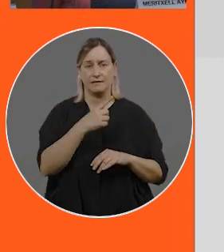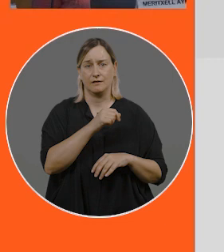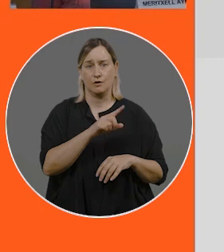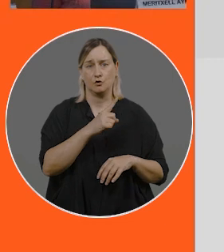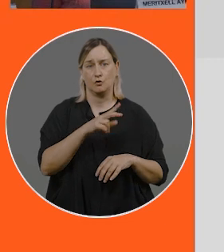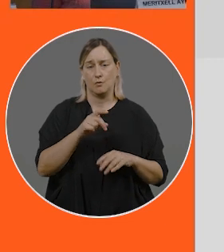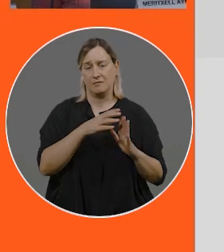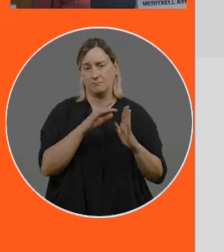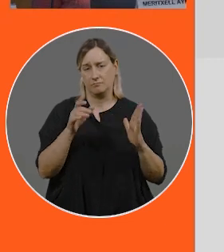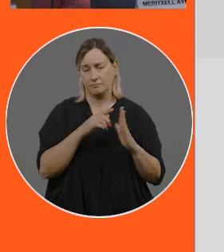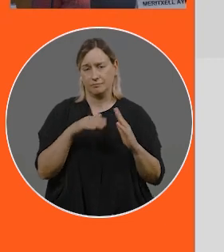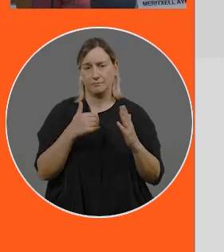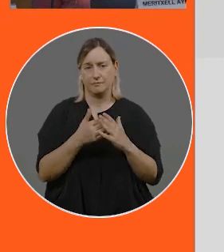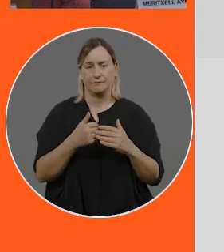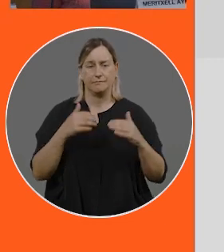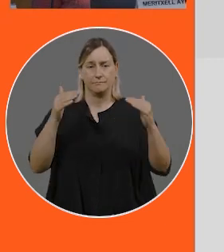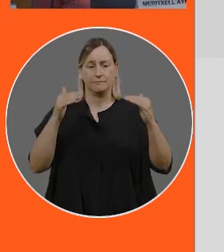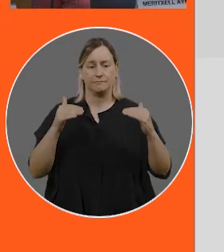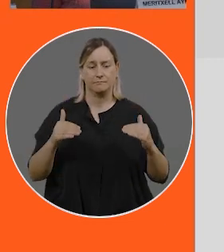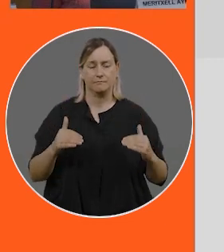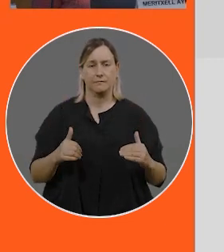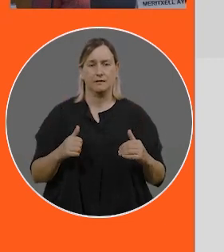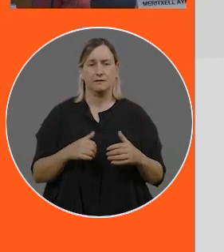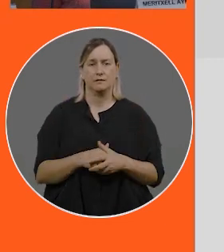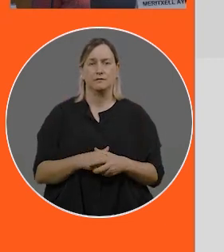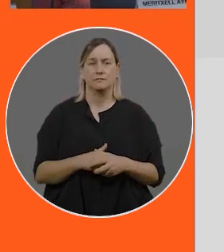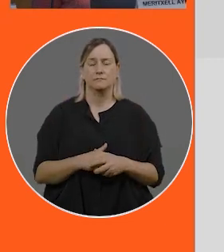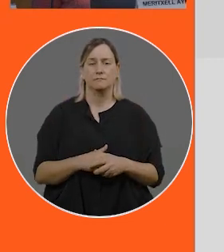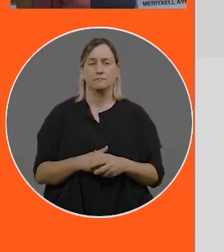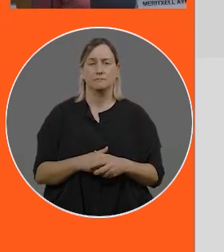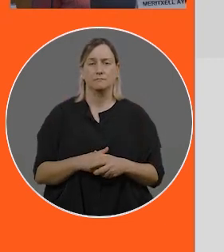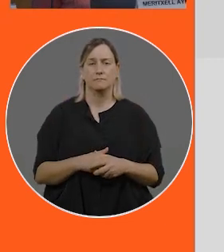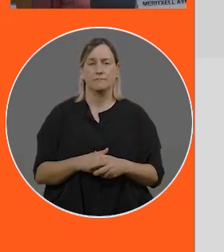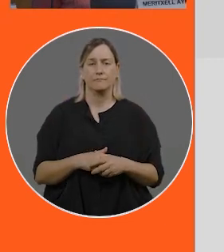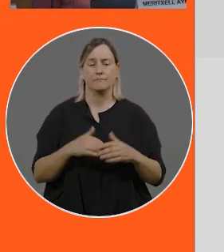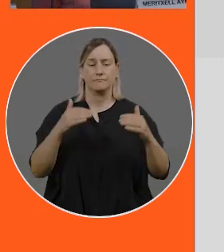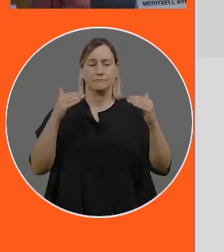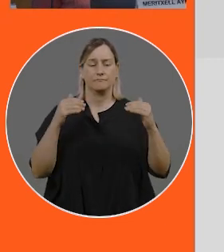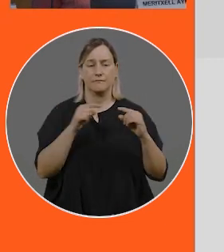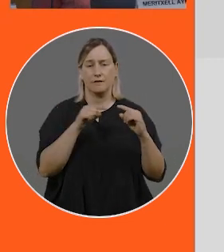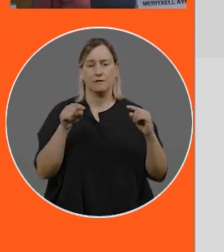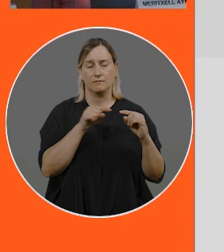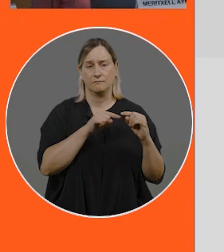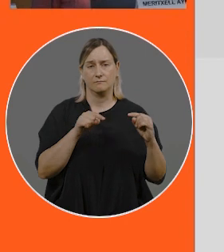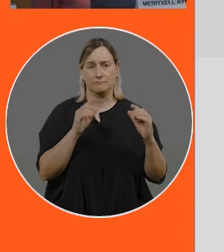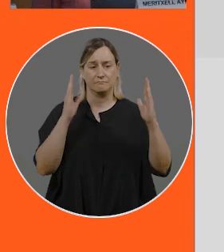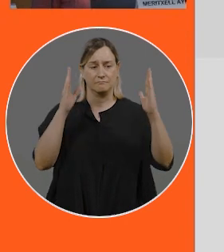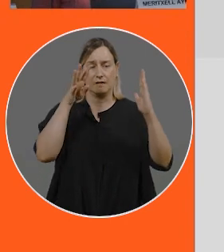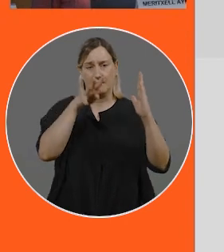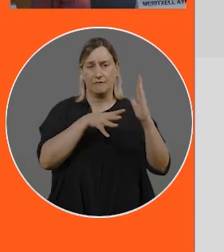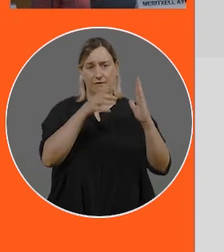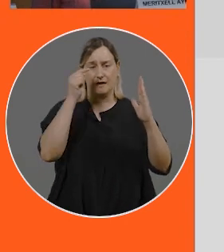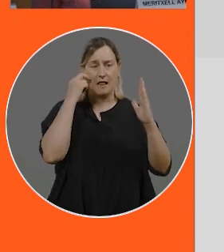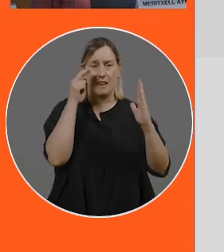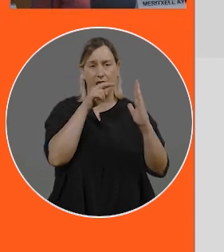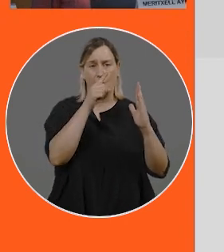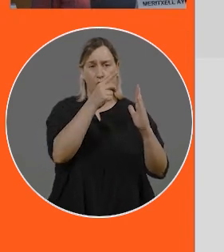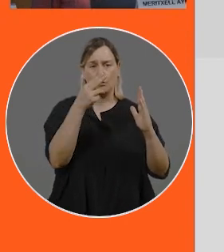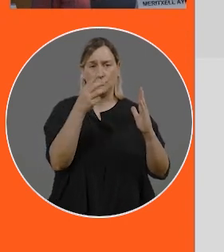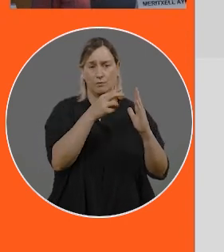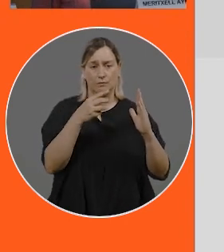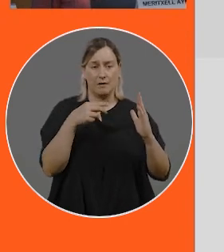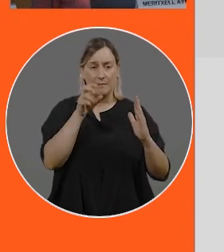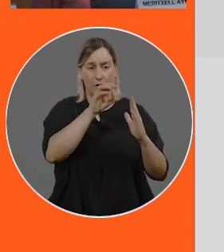22, 23, 24, 25, 26, 27, 28, clic. 29, 30, 31, clic. Val. No puc navegar aquesta